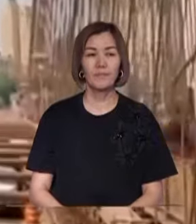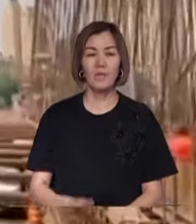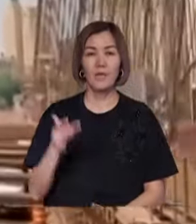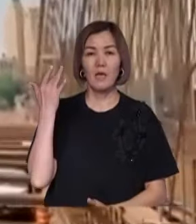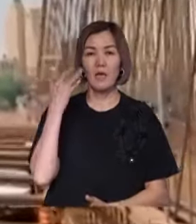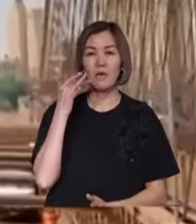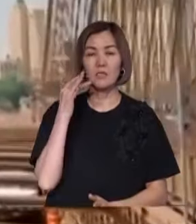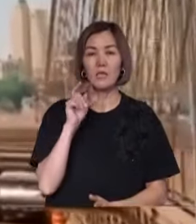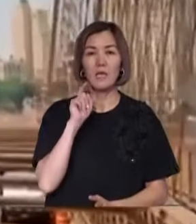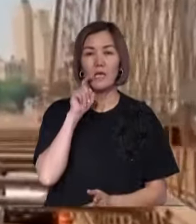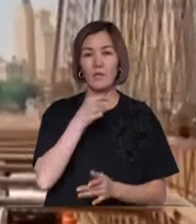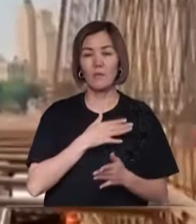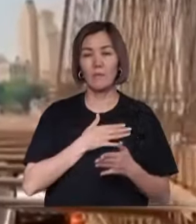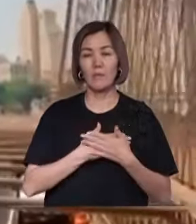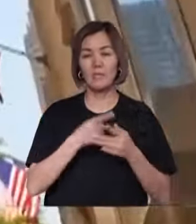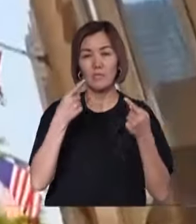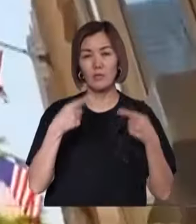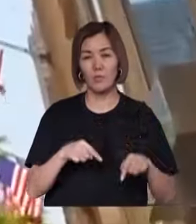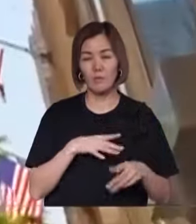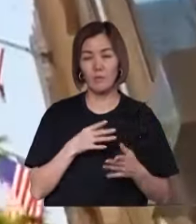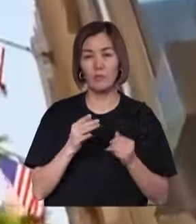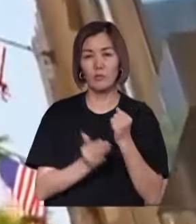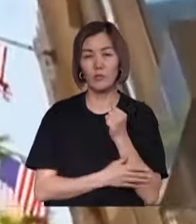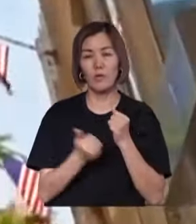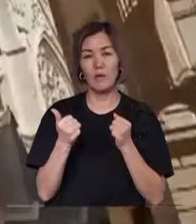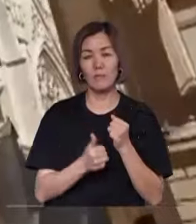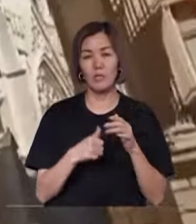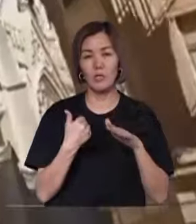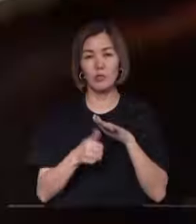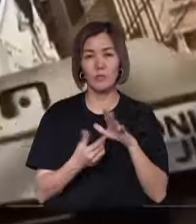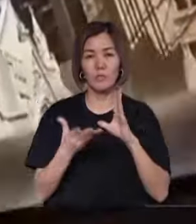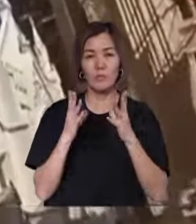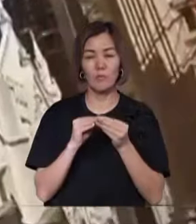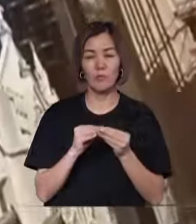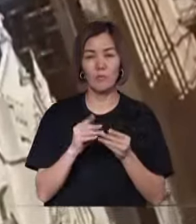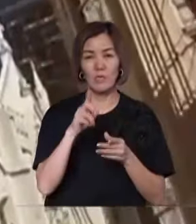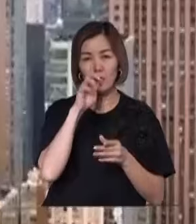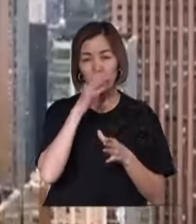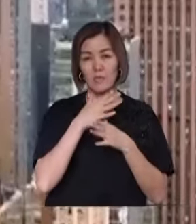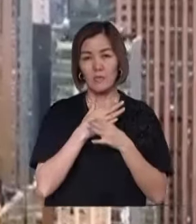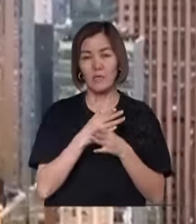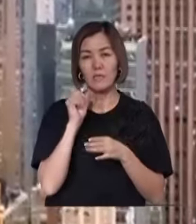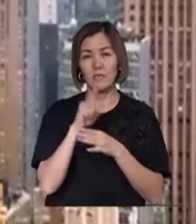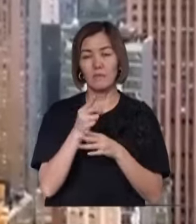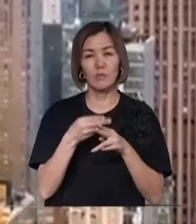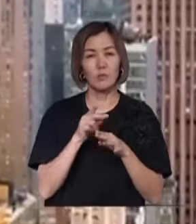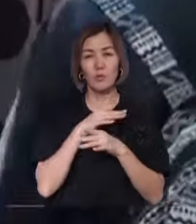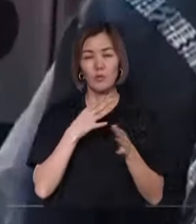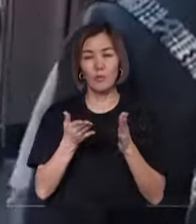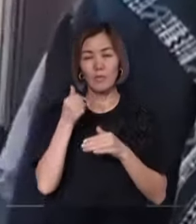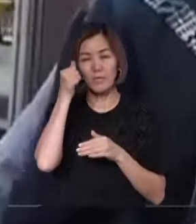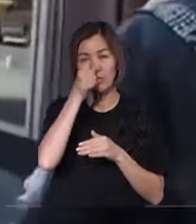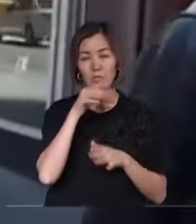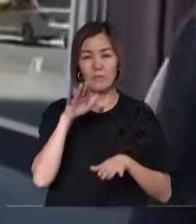Ақшта экономикалық белсенділік төмендеп барады. Соңғы аптада елде жұмыссыздық бойынша жәрдемақыға тапсырыс бергендер қатары былтырғы